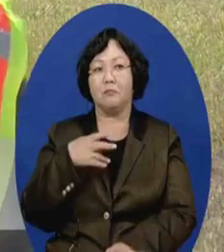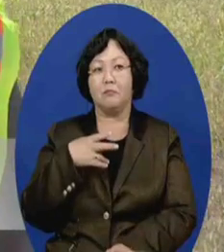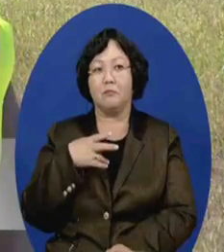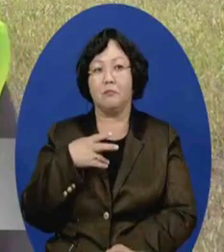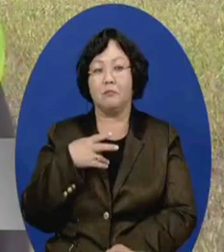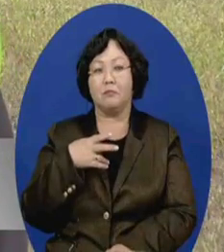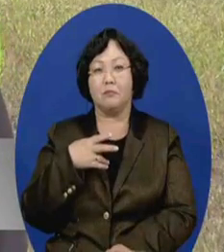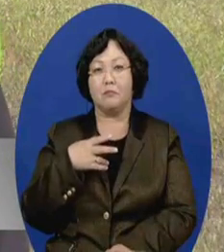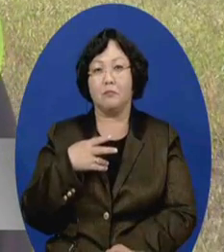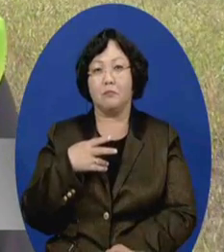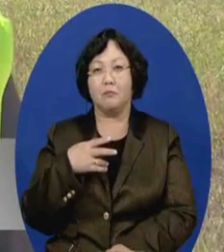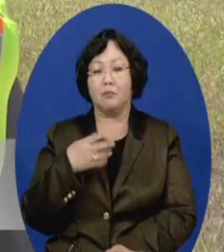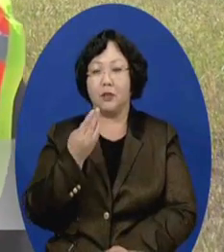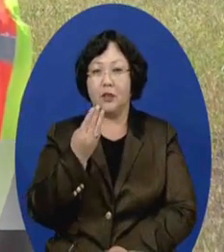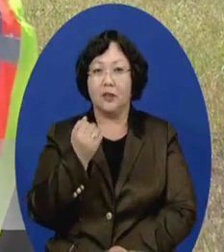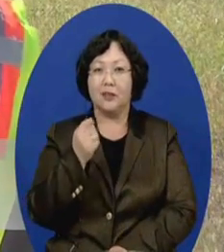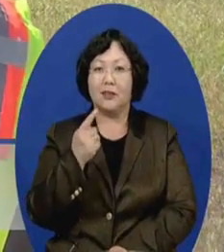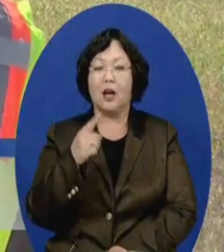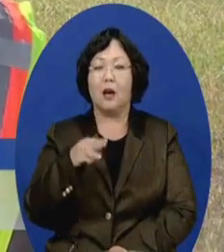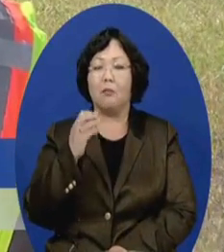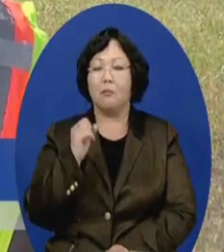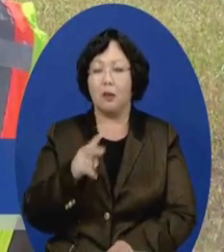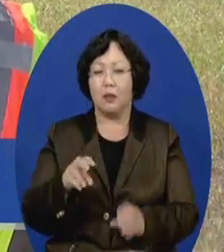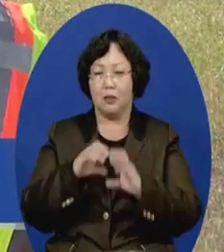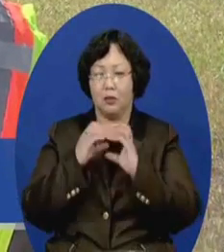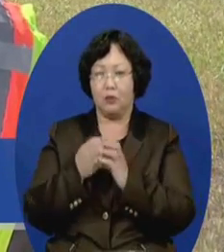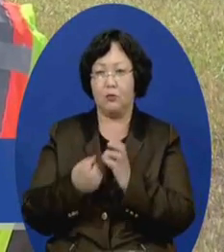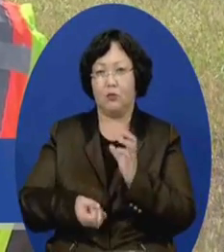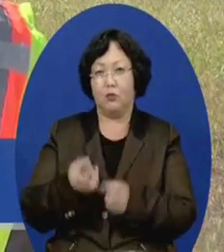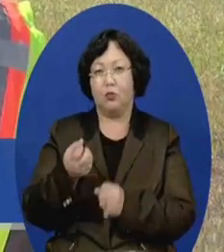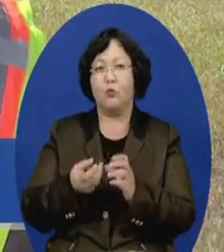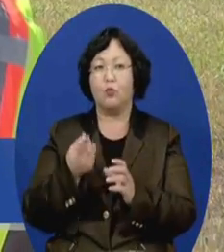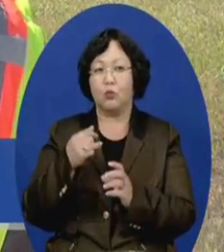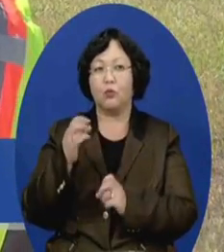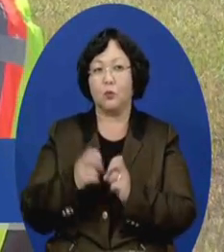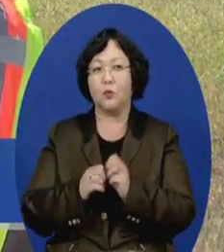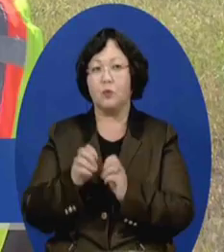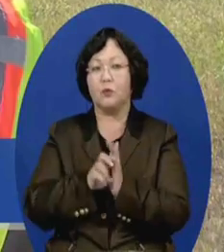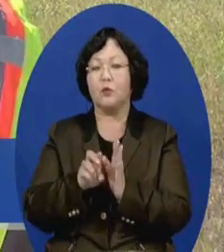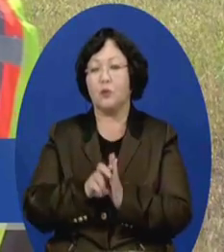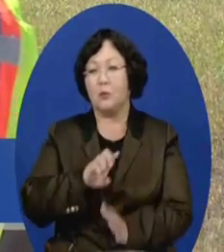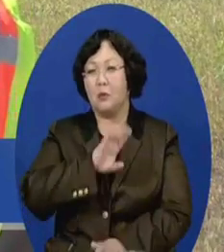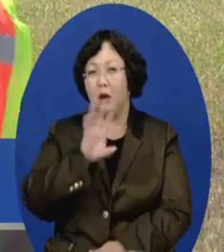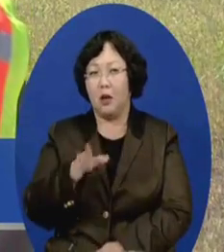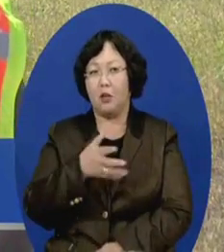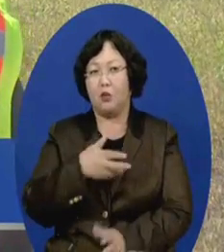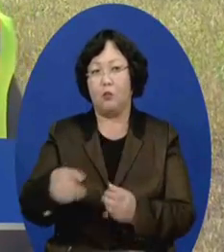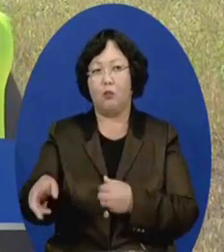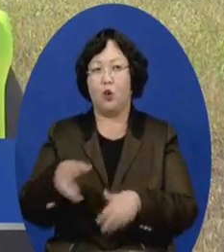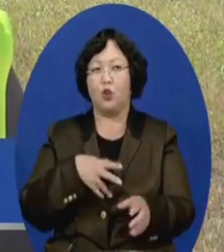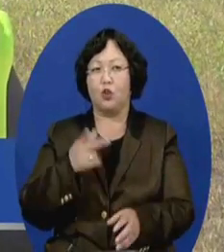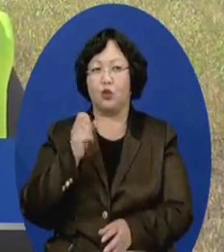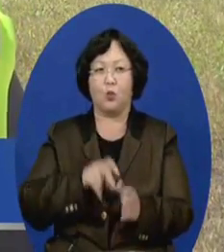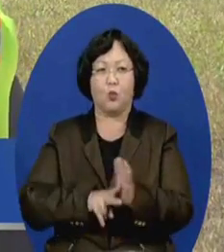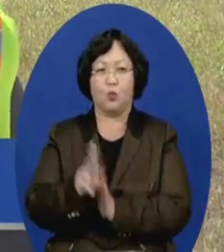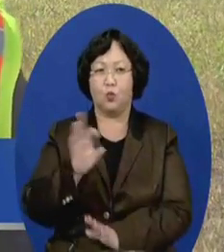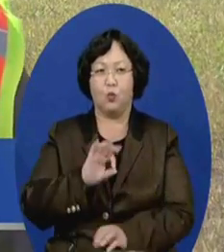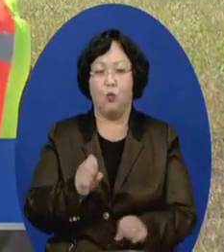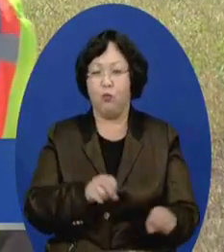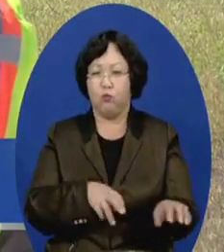байна. Байгаль орчинд ямар ч бохирдл үүсэхгүй давуу талтай ба. А лага усаа